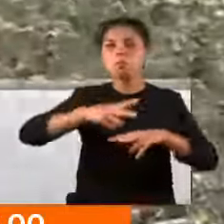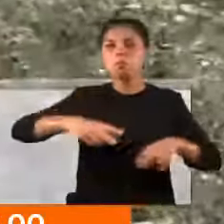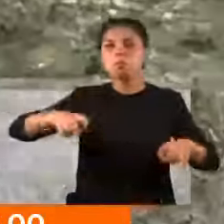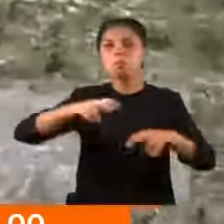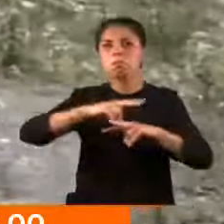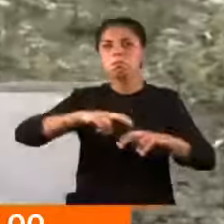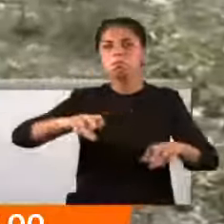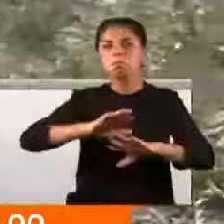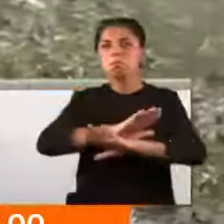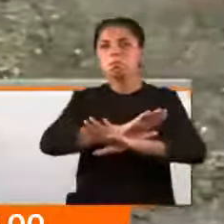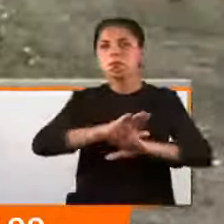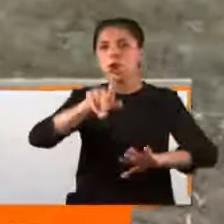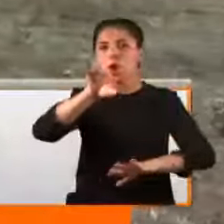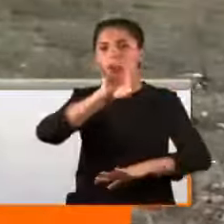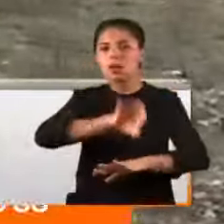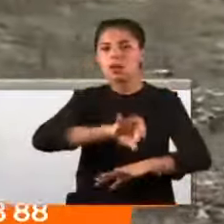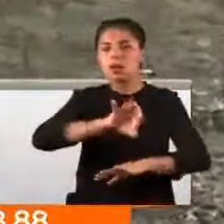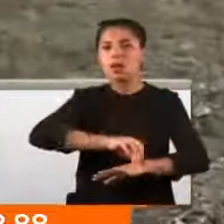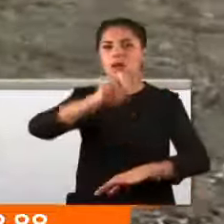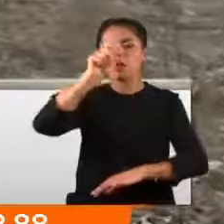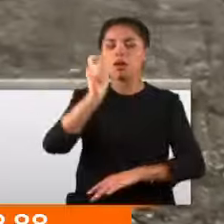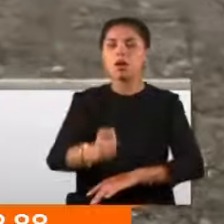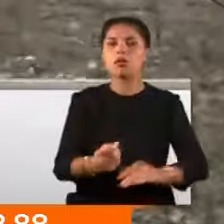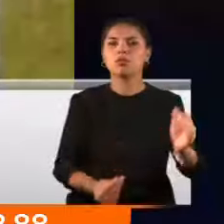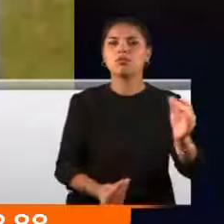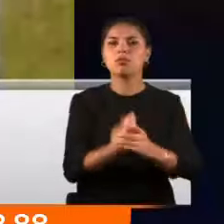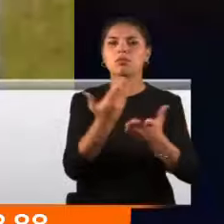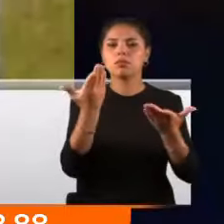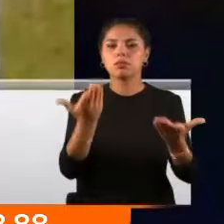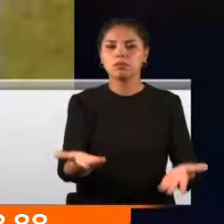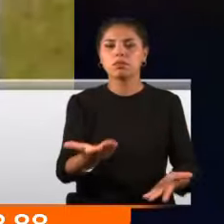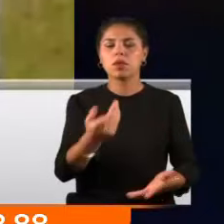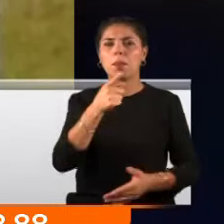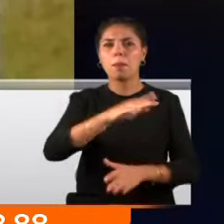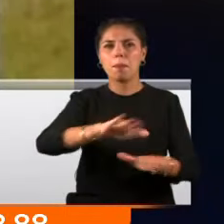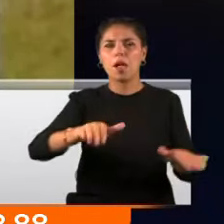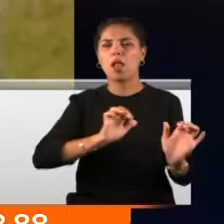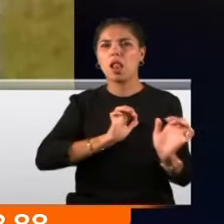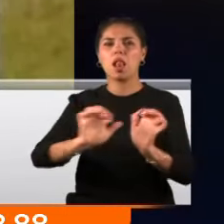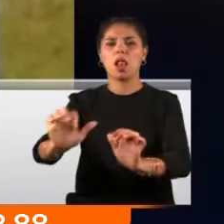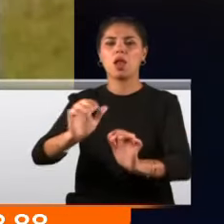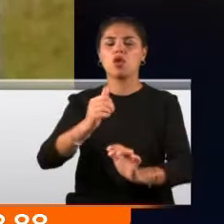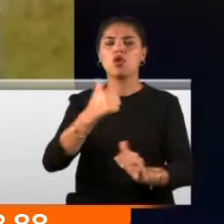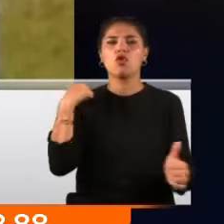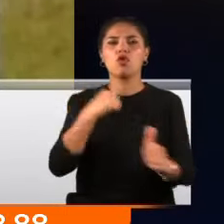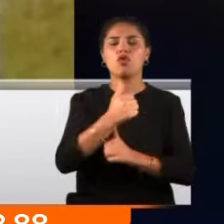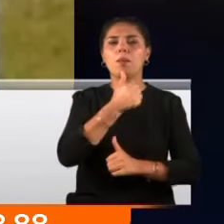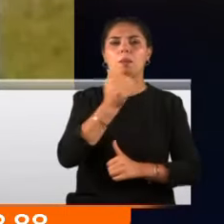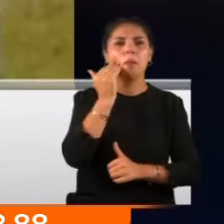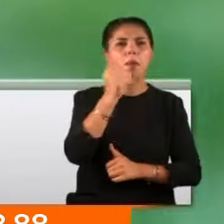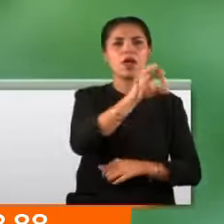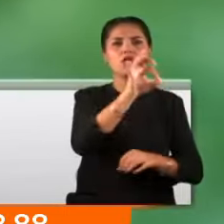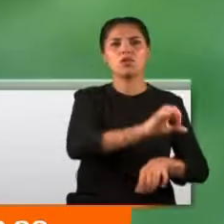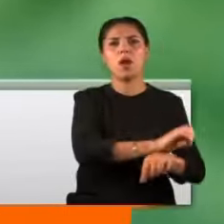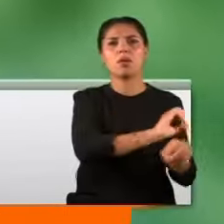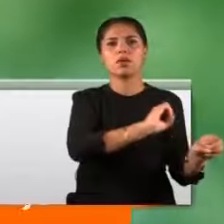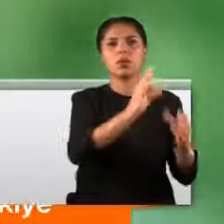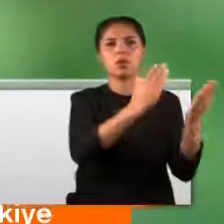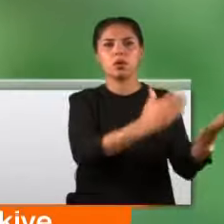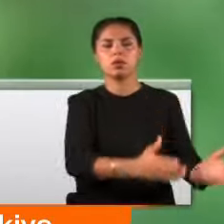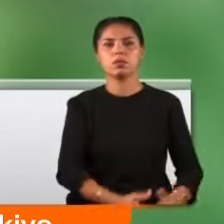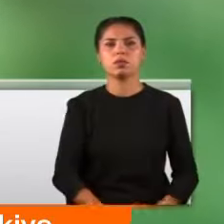incelemelerini gerçekleştirdiği anda gerçek de ortaya çıktı. Küçük kızı balkondan atan üvey babaanne şimdi cezaevinde.